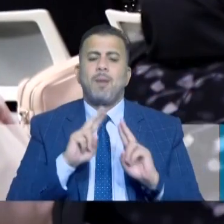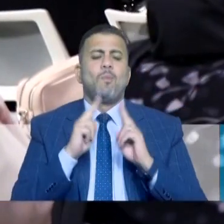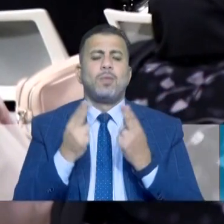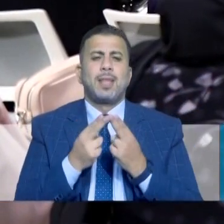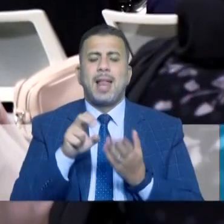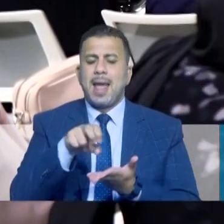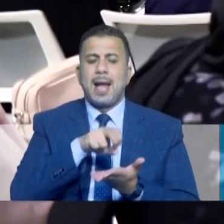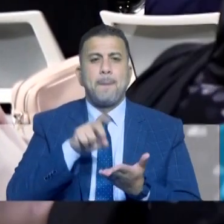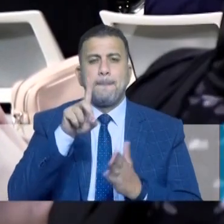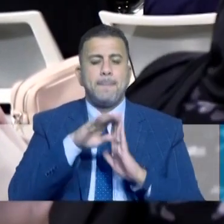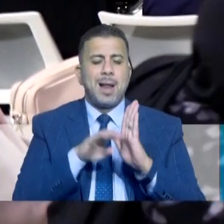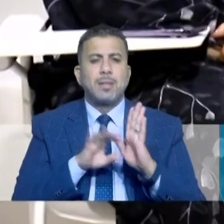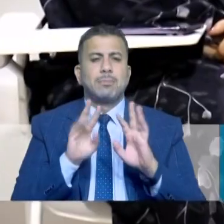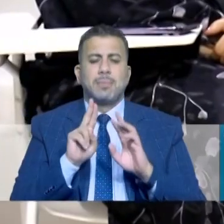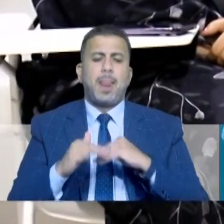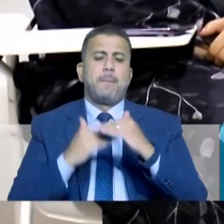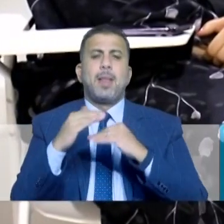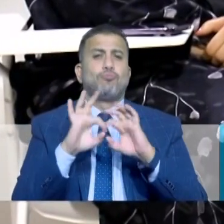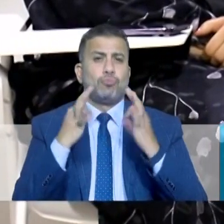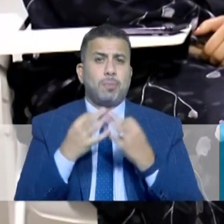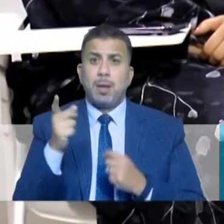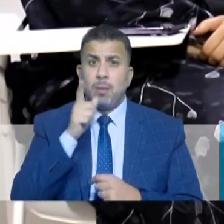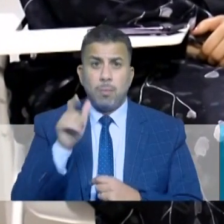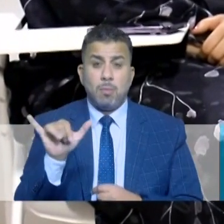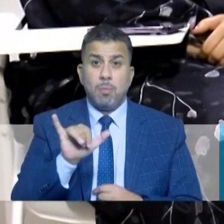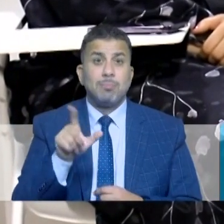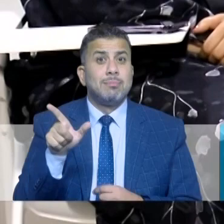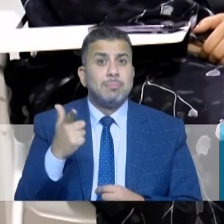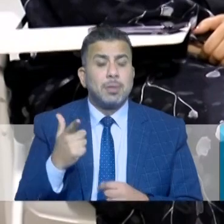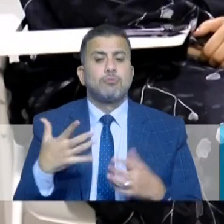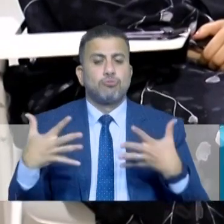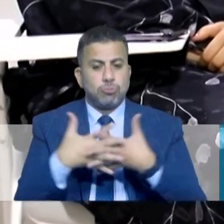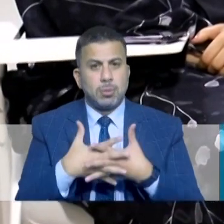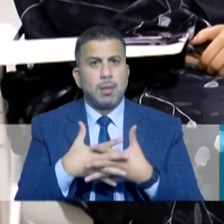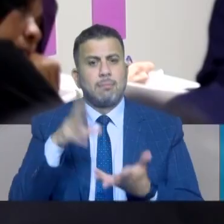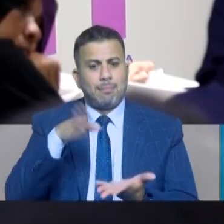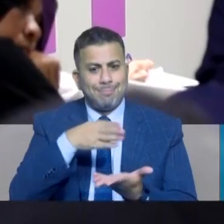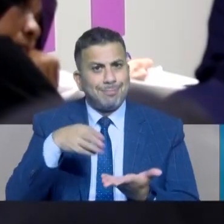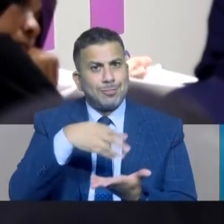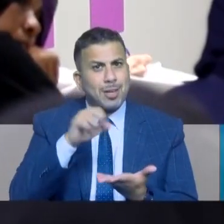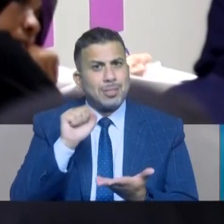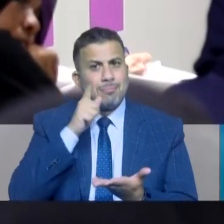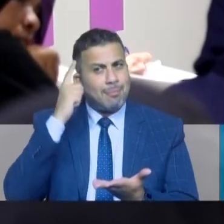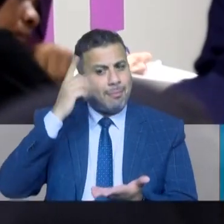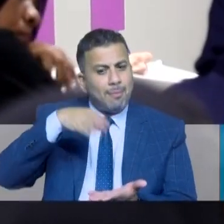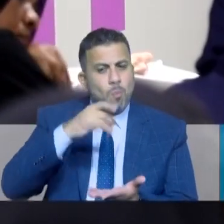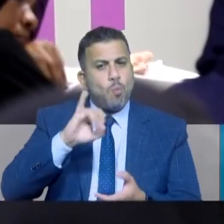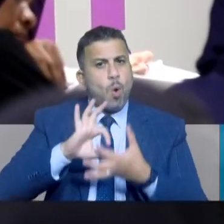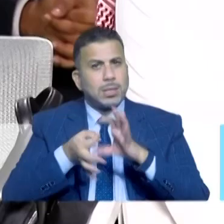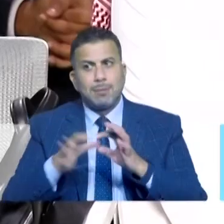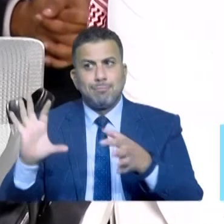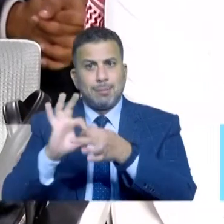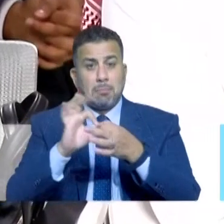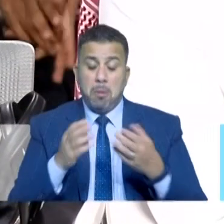الا الاقليمي للبيانات والتنميه المجتمعيه يحظى بمجموعه من الشراكات الاستراتيجيه مع مؤسسات دوليه